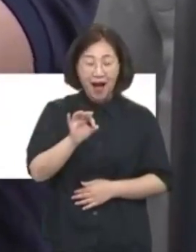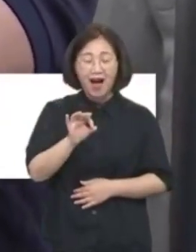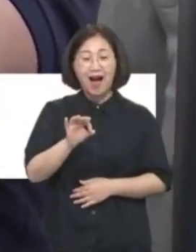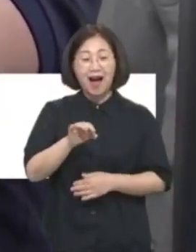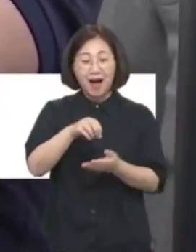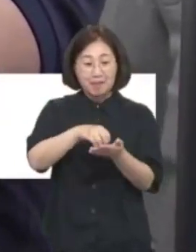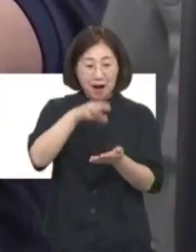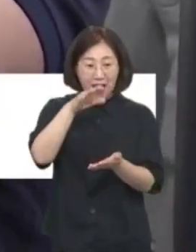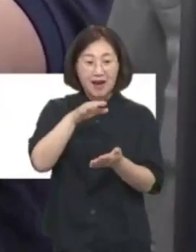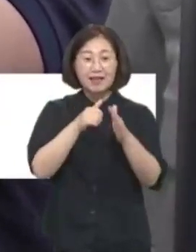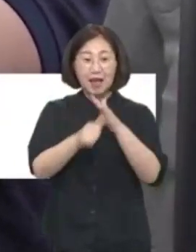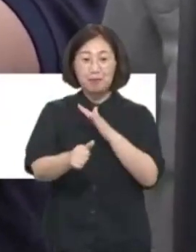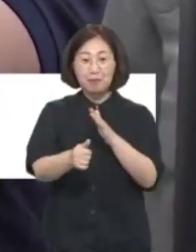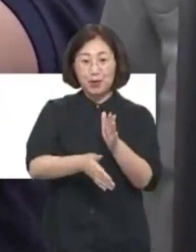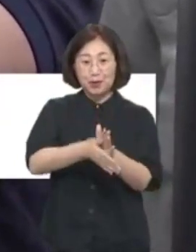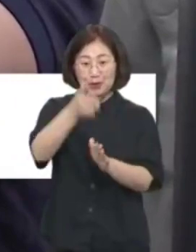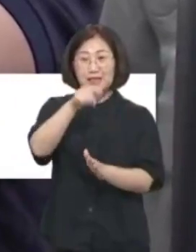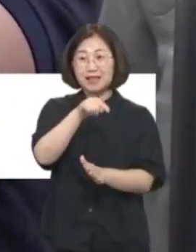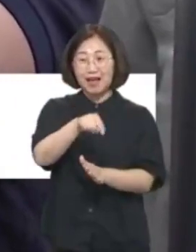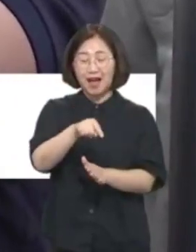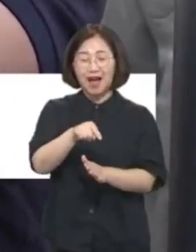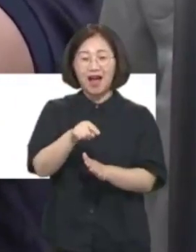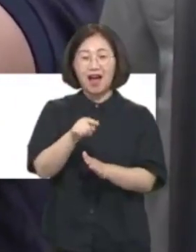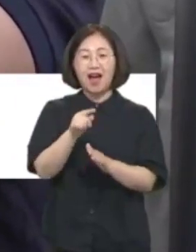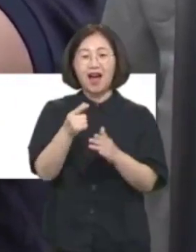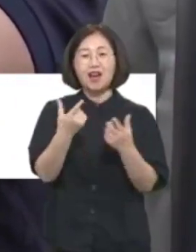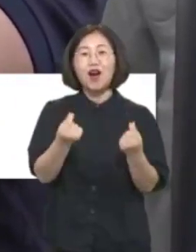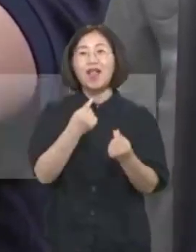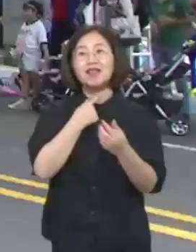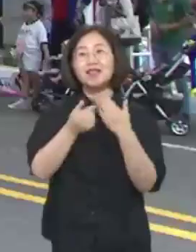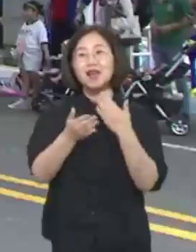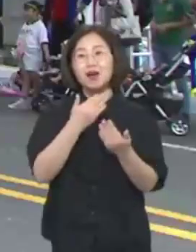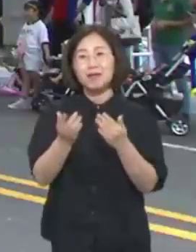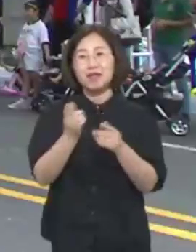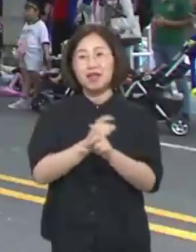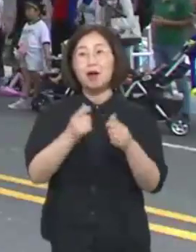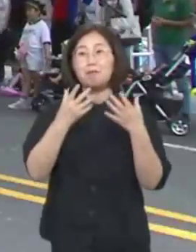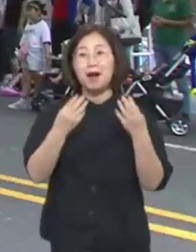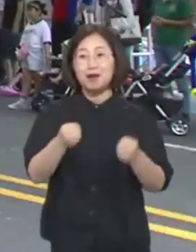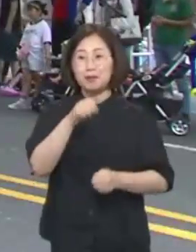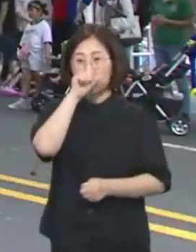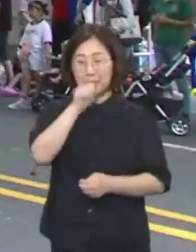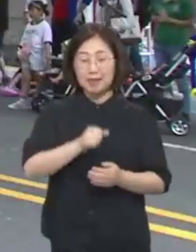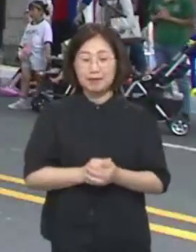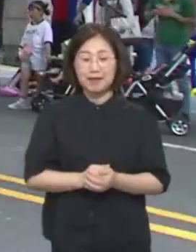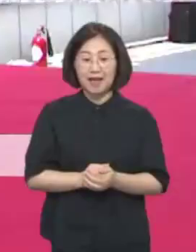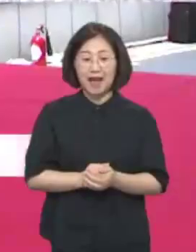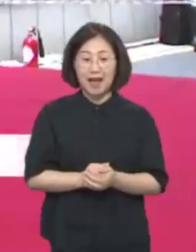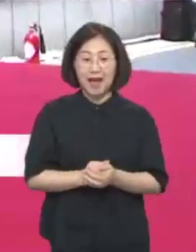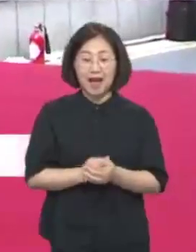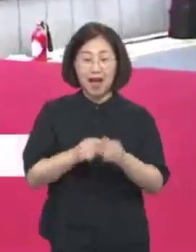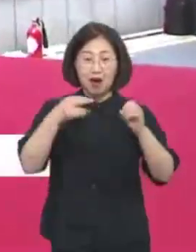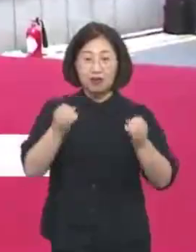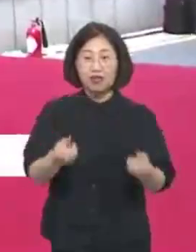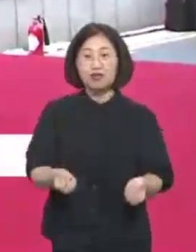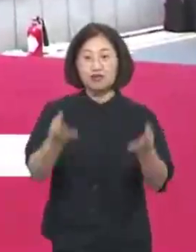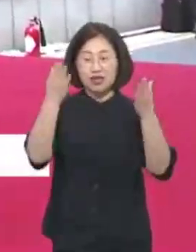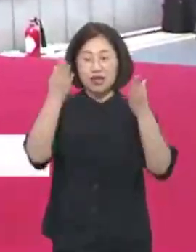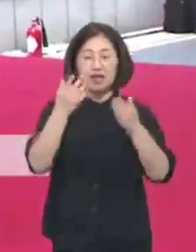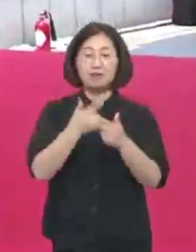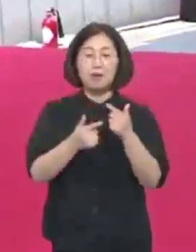빵으로 빵의 도시인 대전이 조금 더 이런 체험이 많아졌으면 좋겠습니다. 시간 여행을 주제로 한 대전 영시 축제는 이번 주